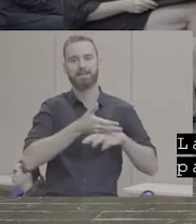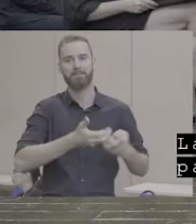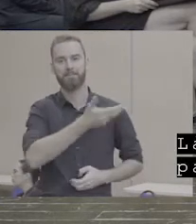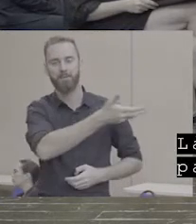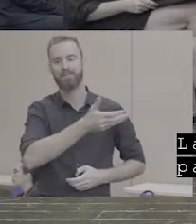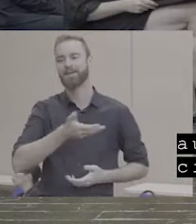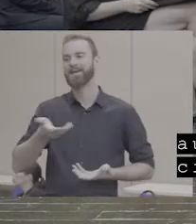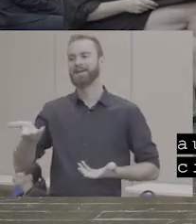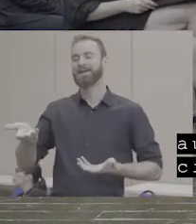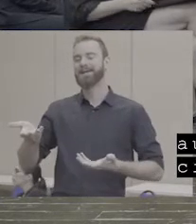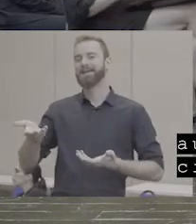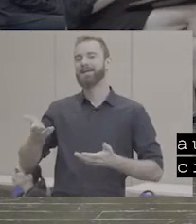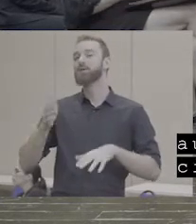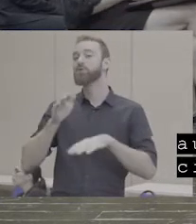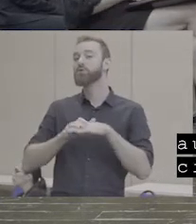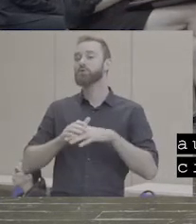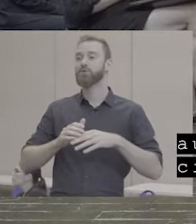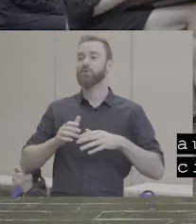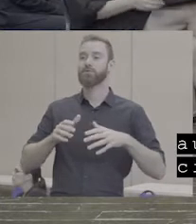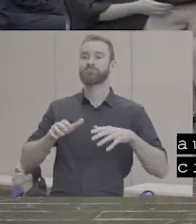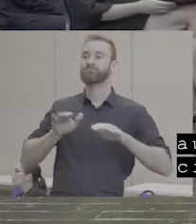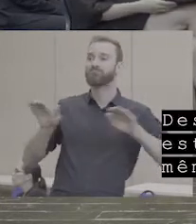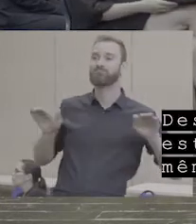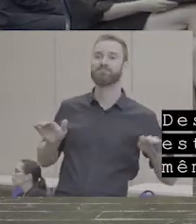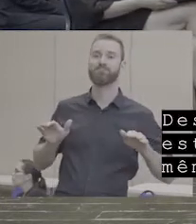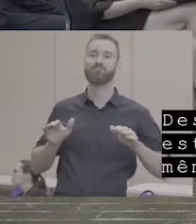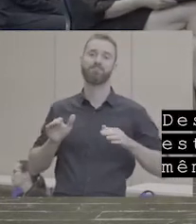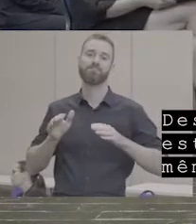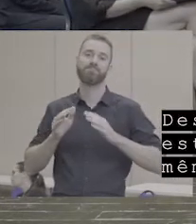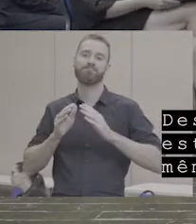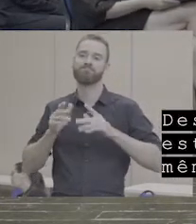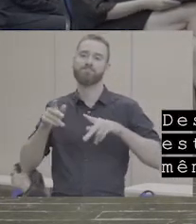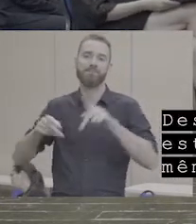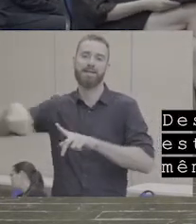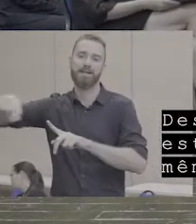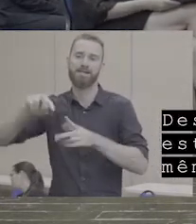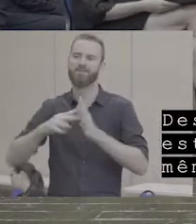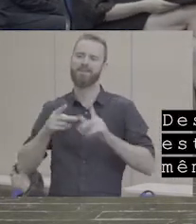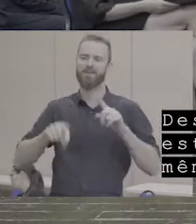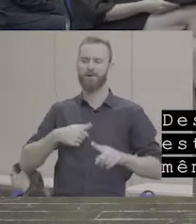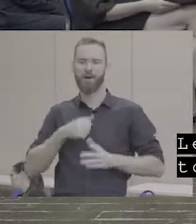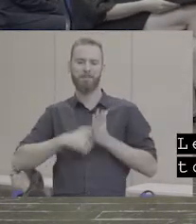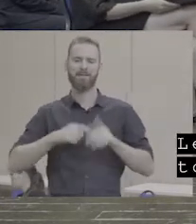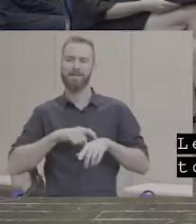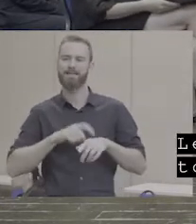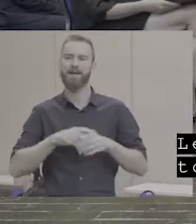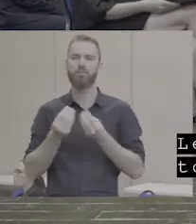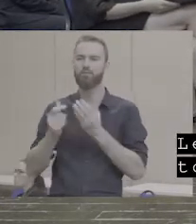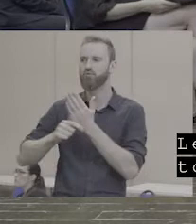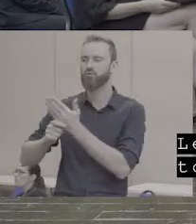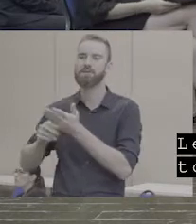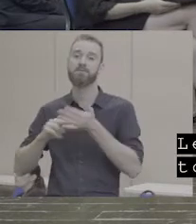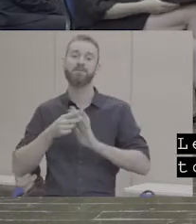là au niveau de la mobilisation citoyenne. Bon, des fois, on manque de temps, on est sur beaucoup de dossiers en même temps. Les activités ne